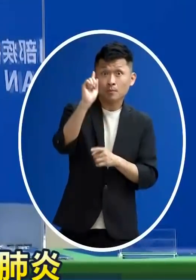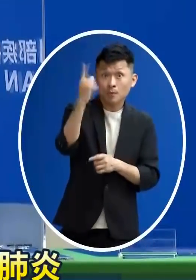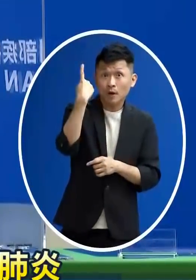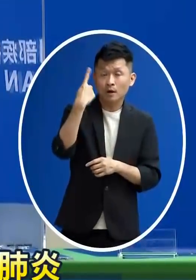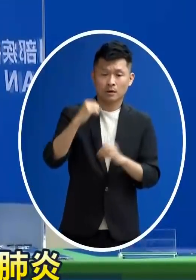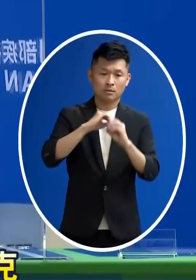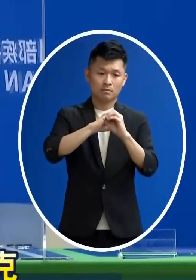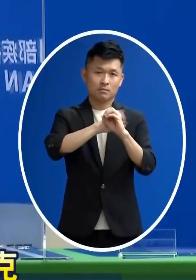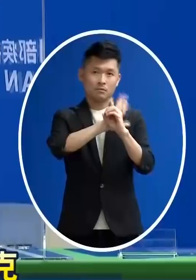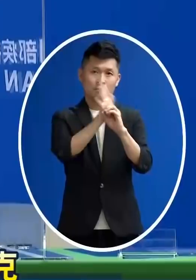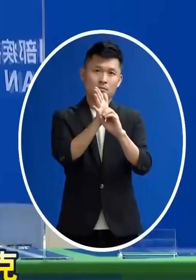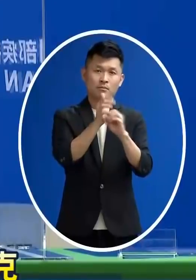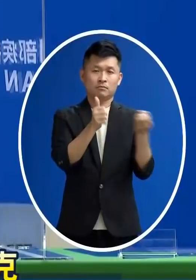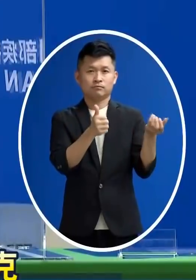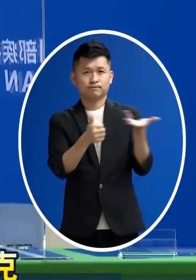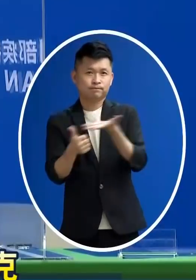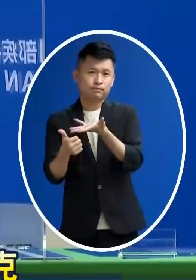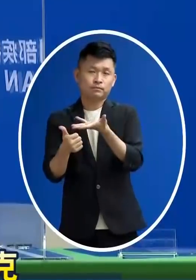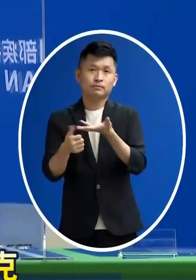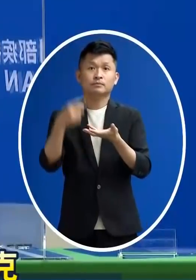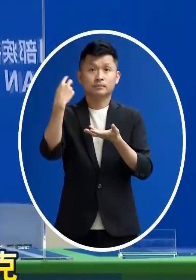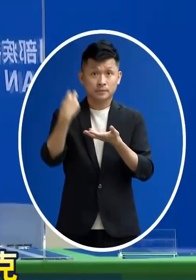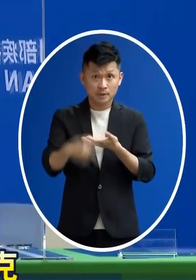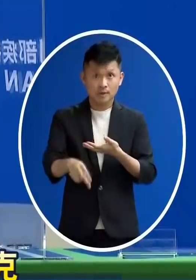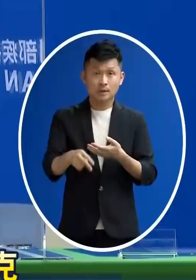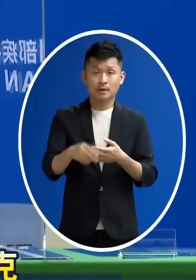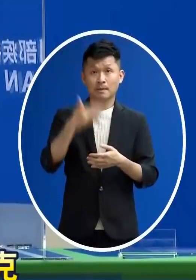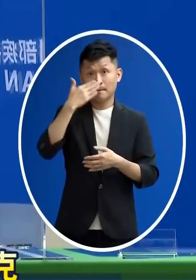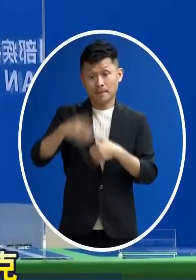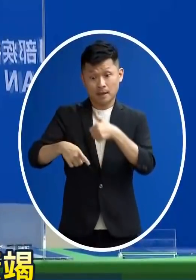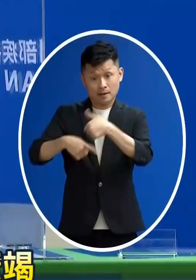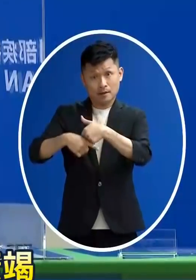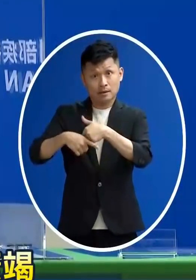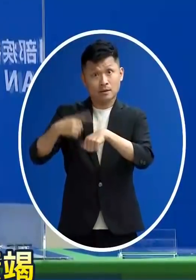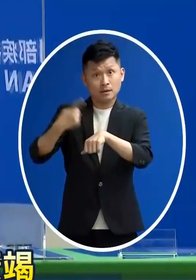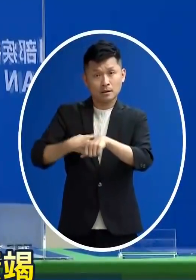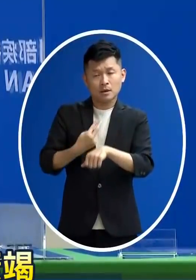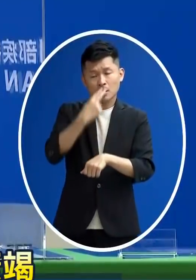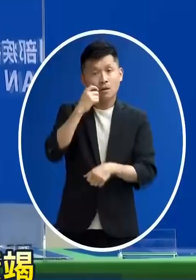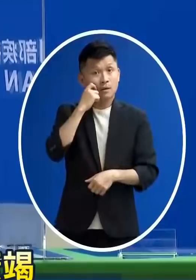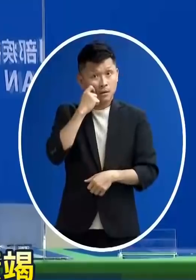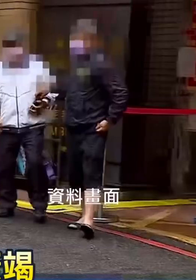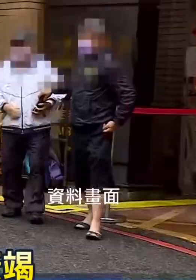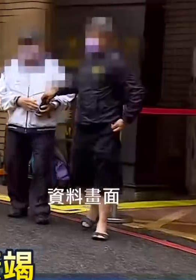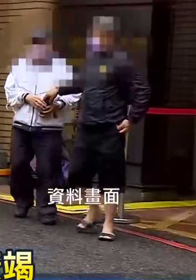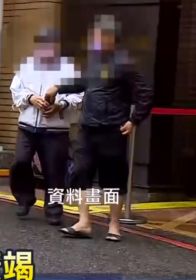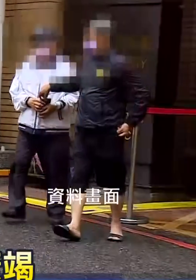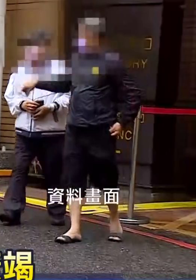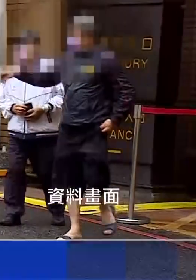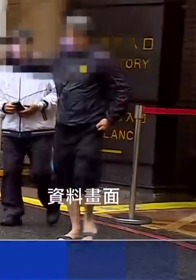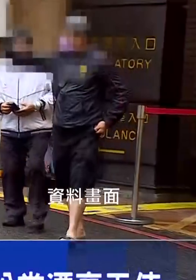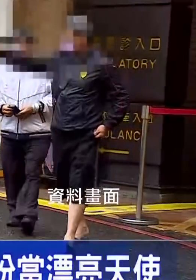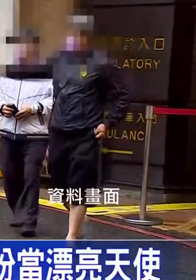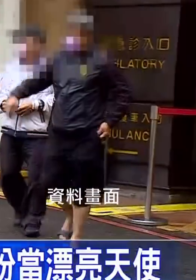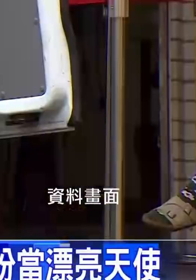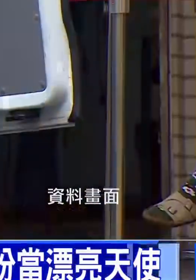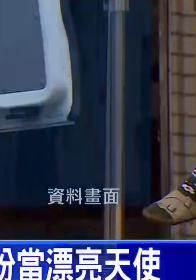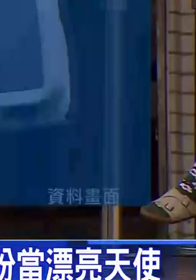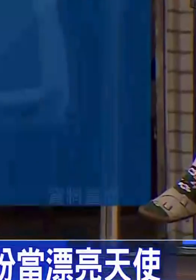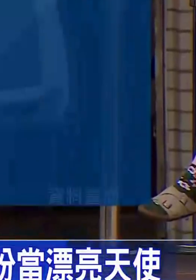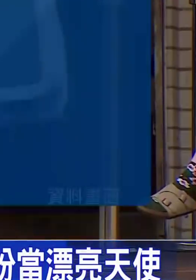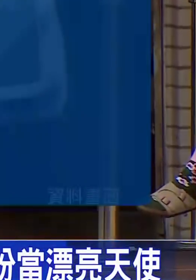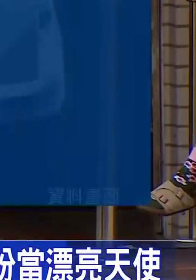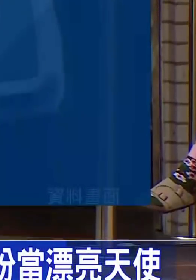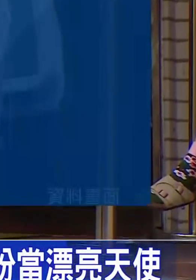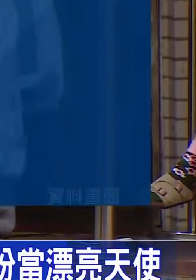新冠肺炎合并有这个败血性休克以及多重器官衰竭的。 死者好友也难过po文，真